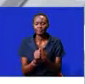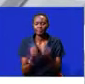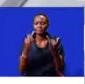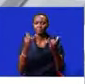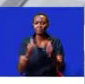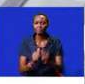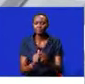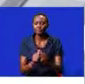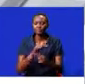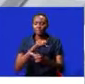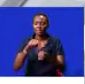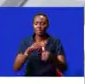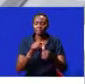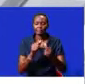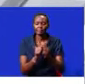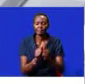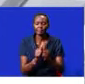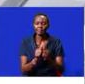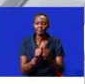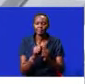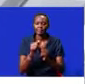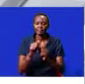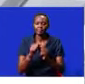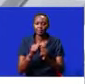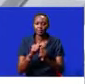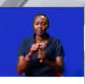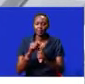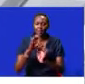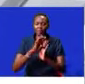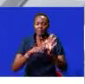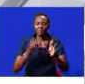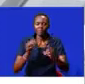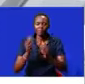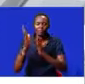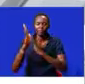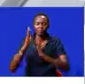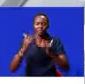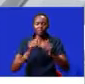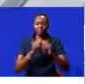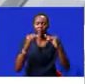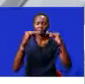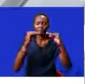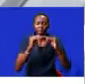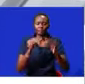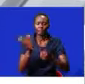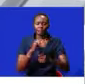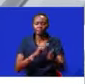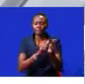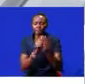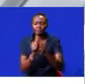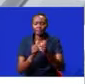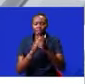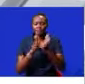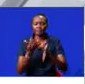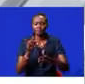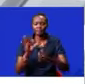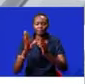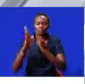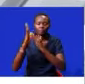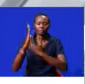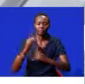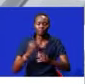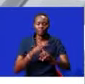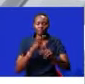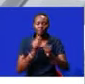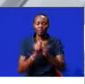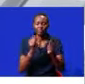Wechege ko mago motenore koda chenro mar Arita Kwee en ni romo manoendo makelo kanyakla jotend Arita Kwee mawuok e